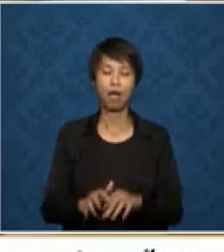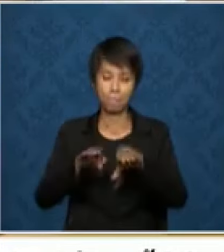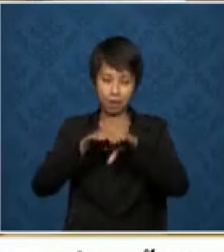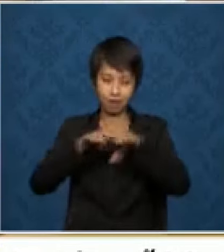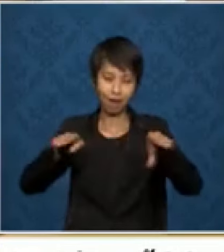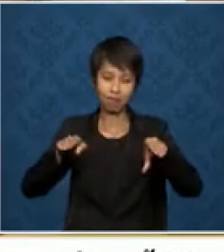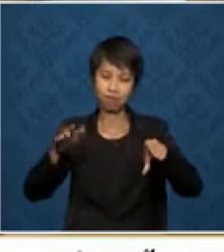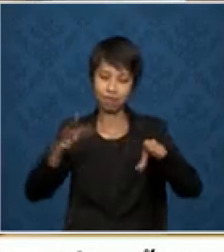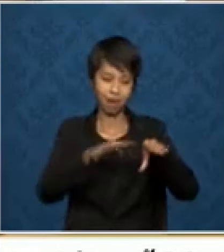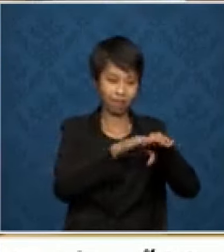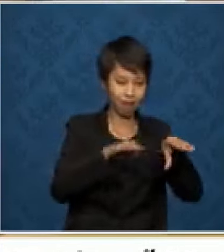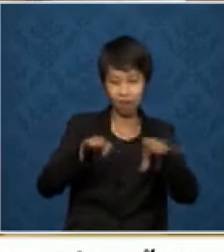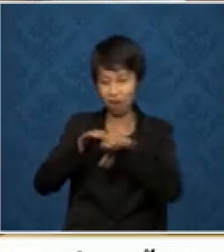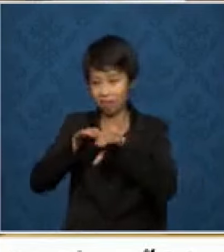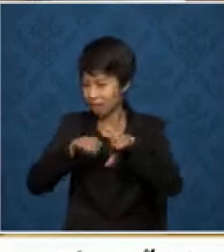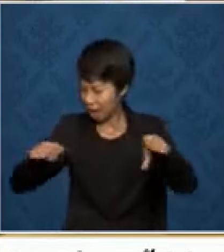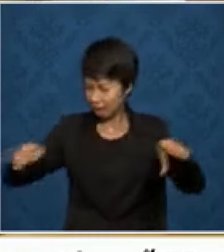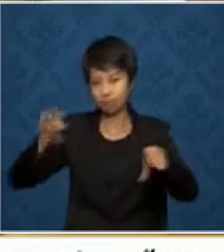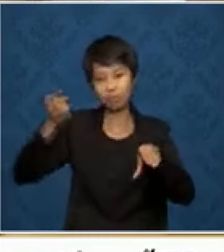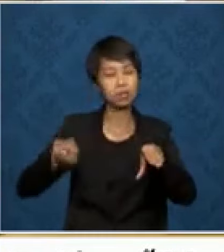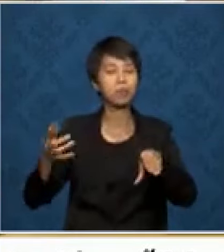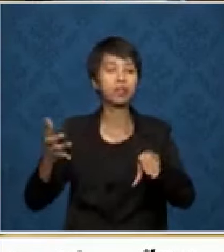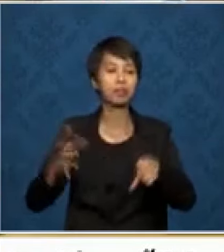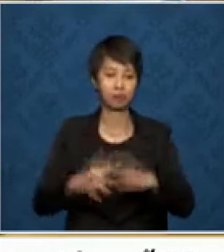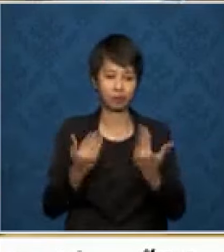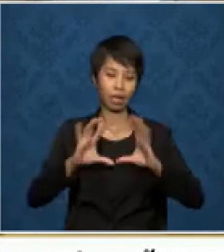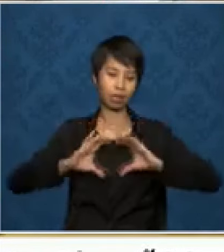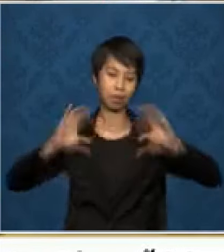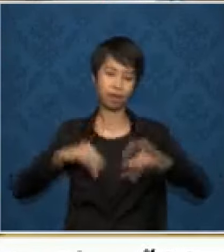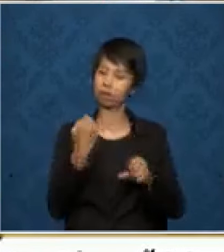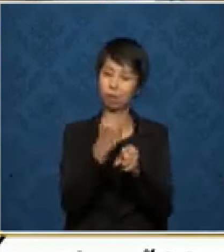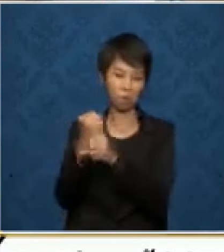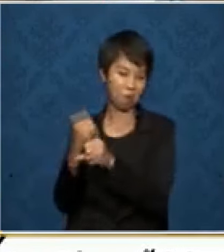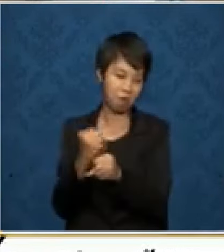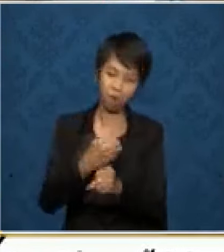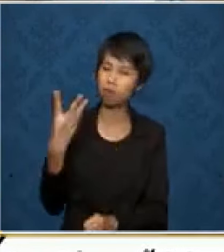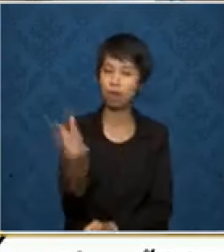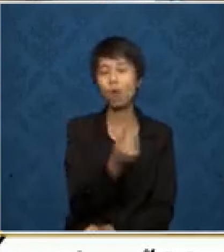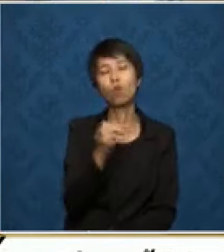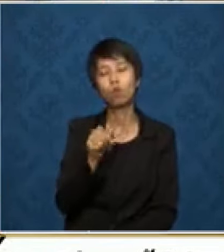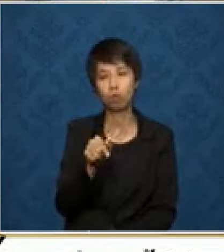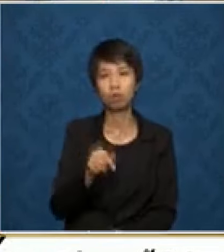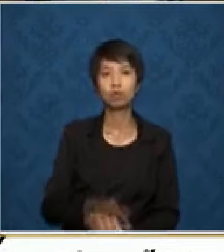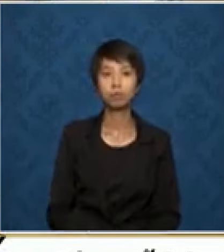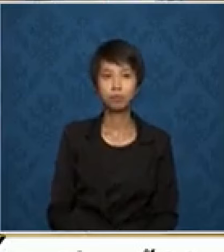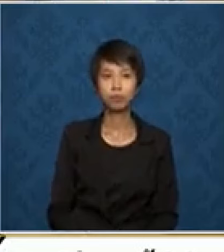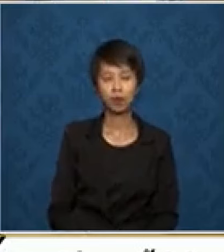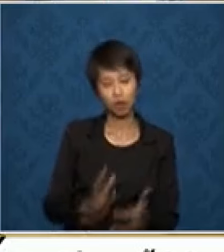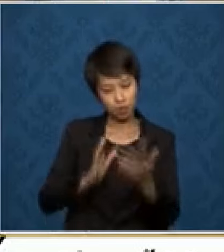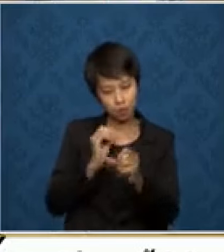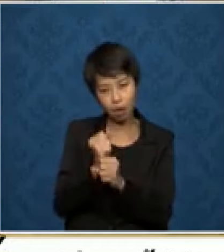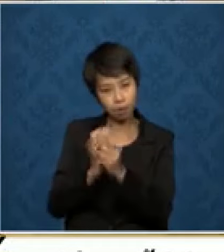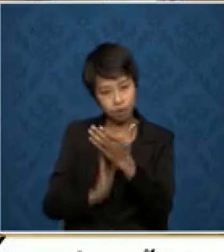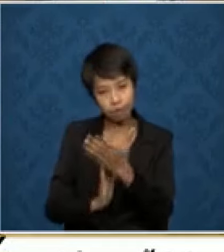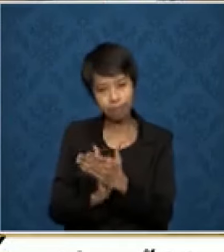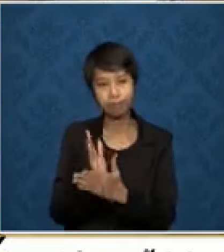มาตรฐานเป็นผลงานชิ้นเดียวที่รัฐบาลนี้ทำได้เร็วที่สุดสำเร็จเป็นรูป